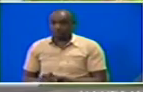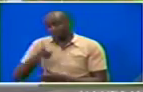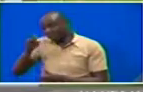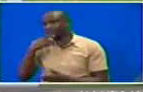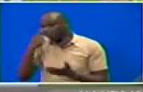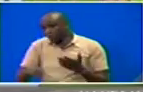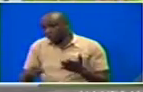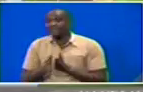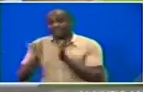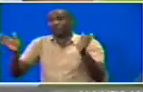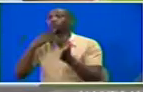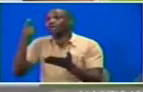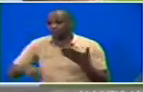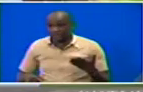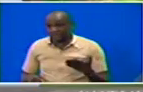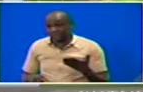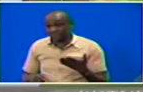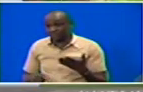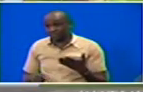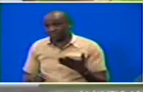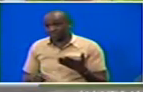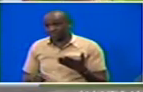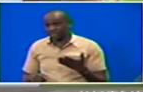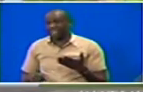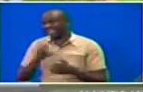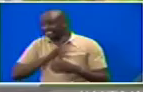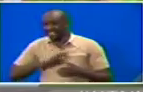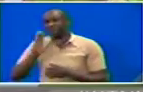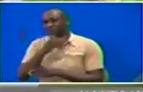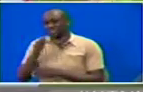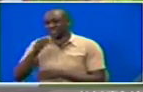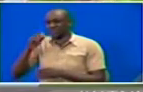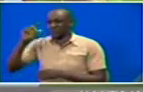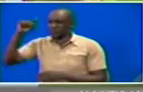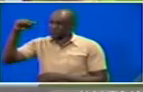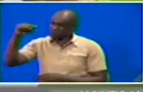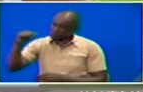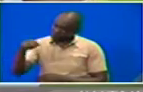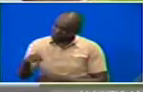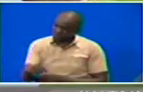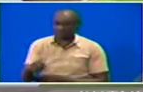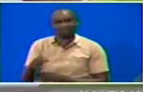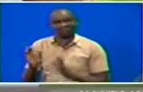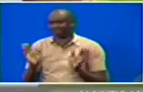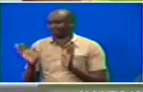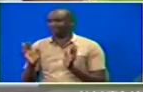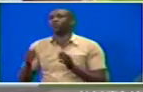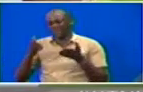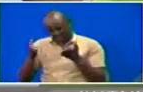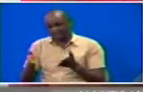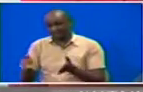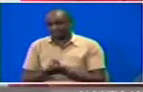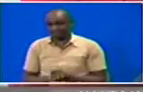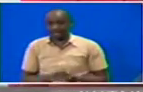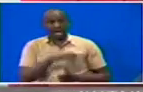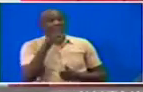msiseme kwa jumla ya kwamba gospel music ni kama ime, I don't know which word to use. bado tuko. Kuna wale